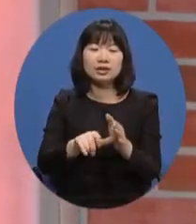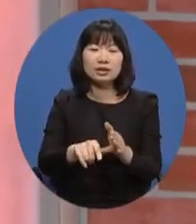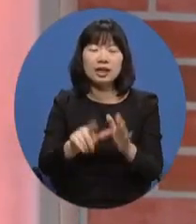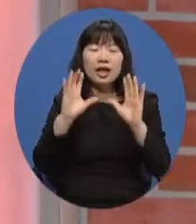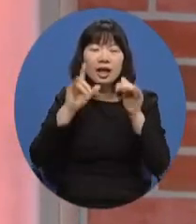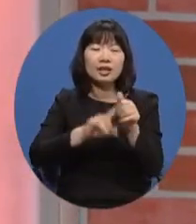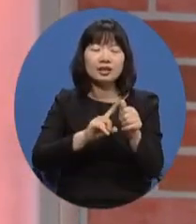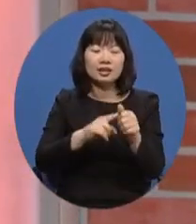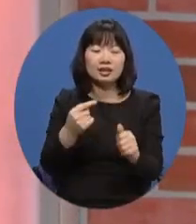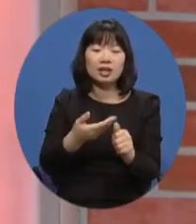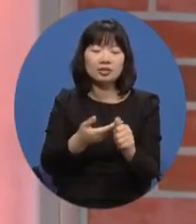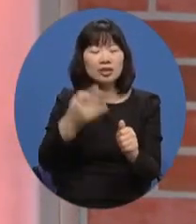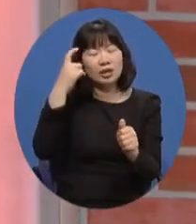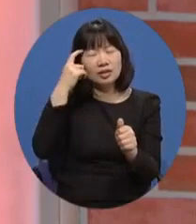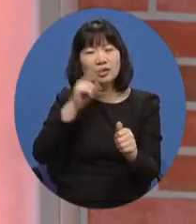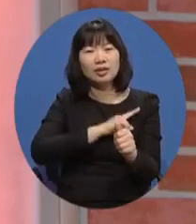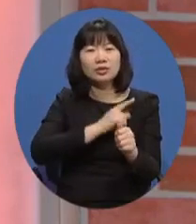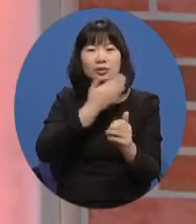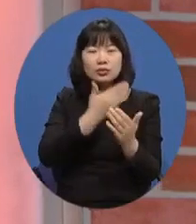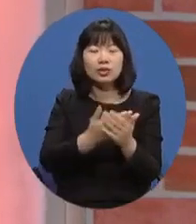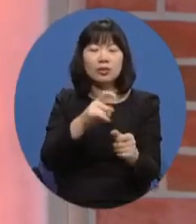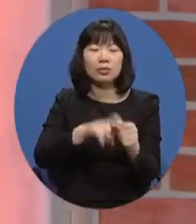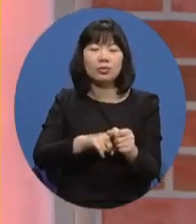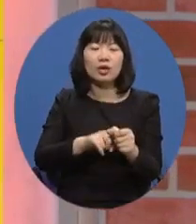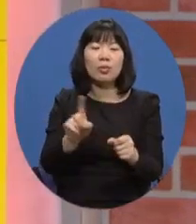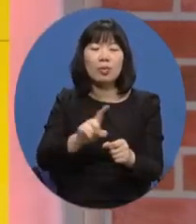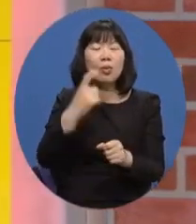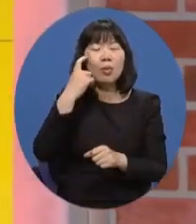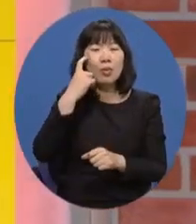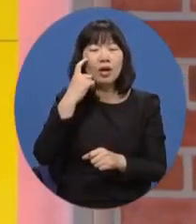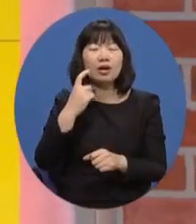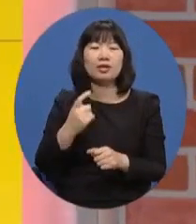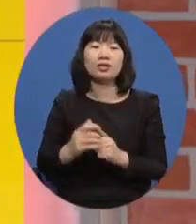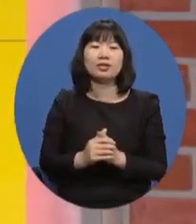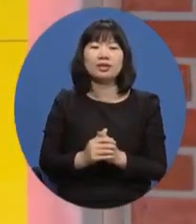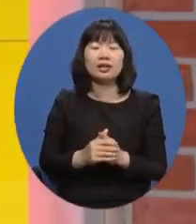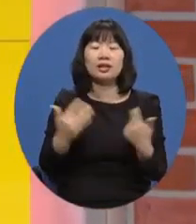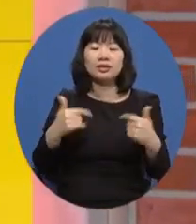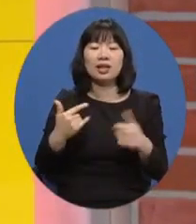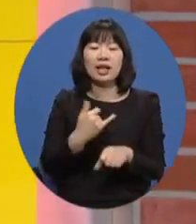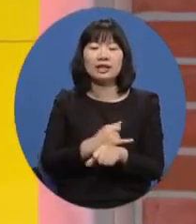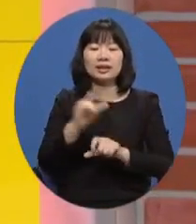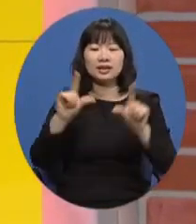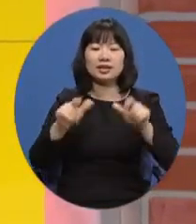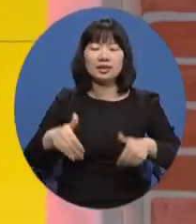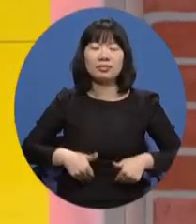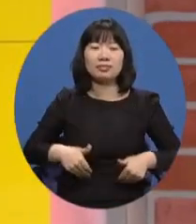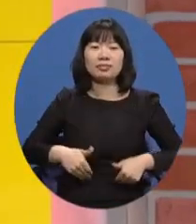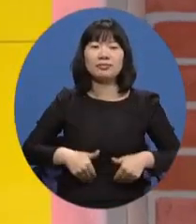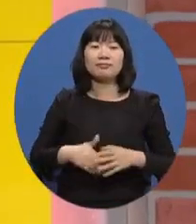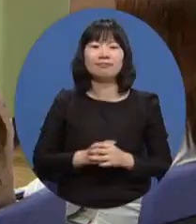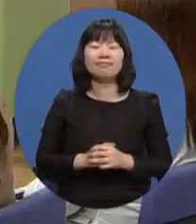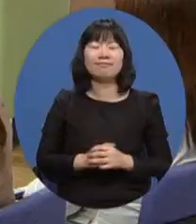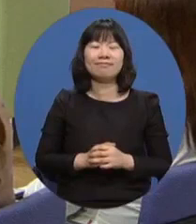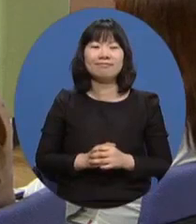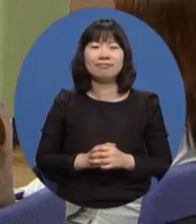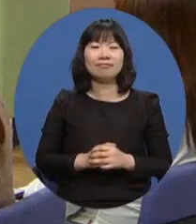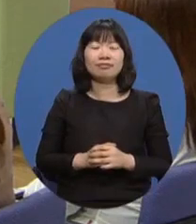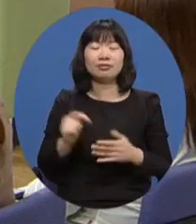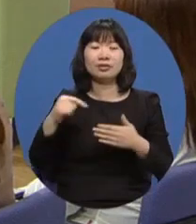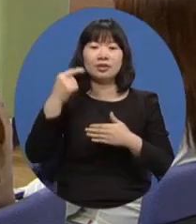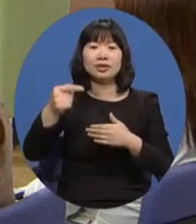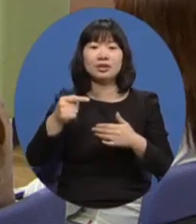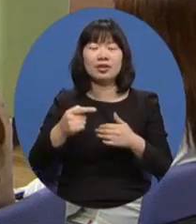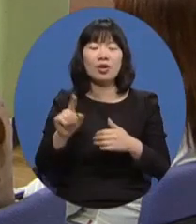이 아이를 가르쳐야 되는 가장 중요한 목표점이 무엇인가에 대한 생각을 늘 하는 자세가 필요합니다. 그